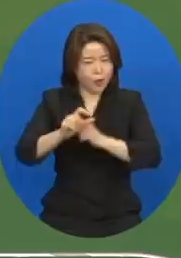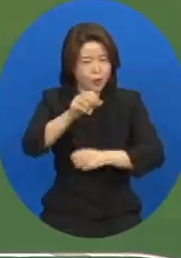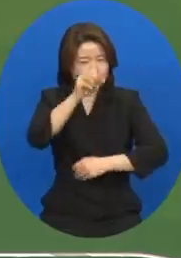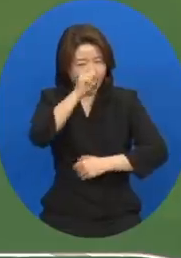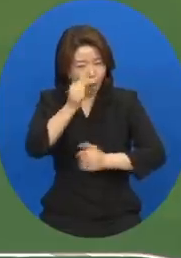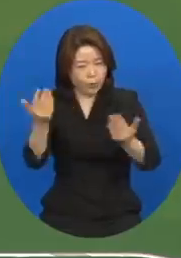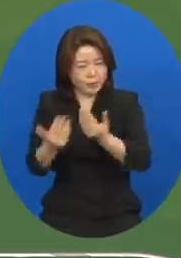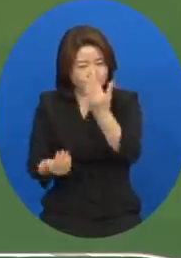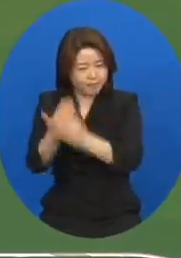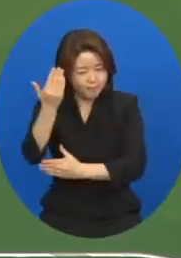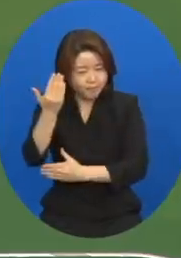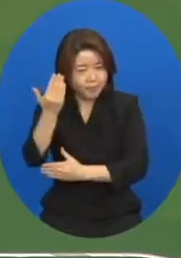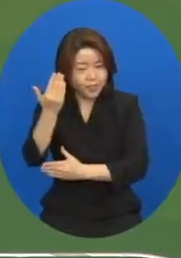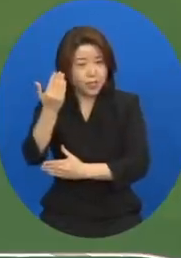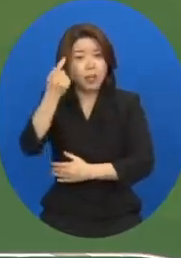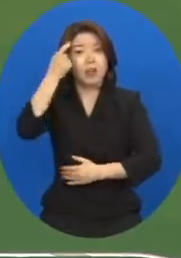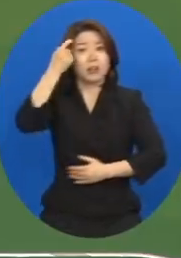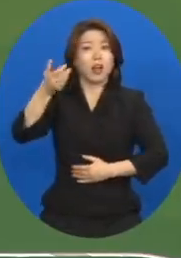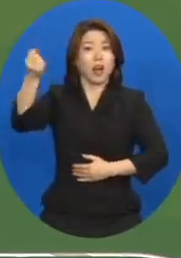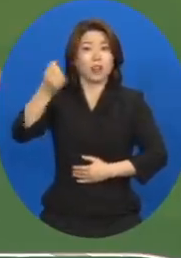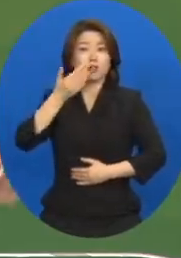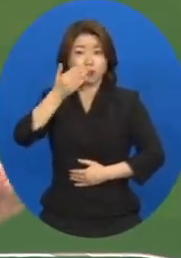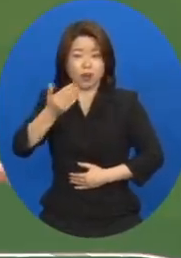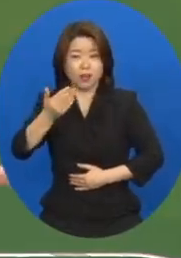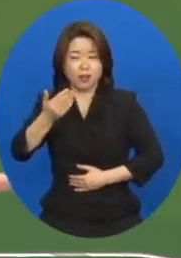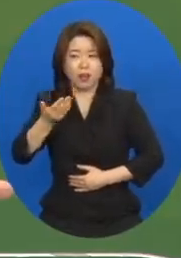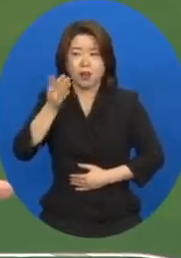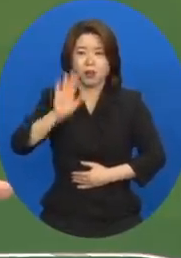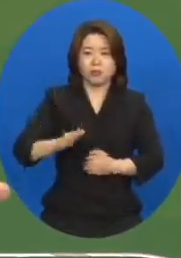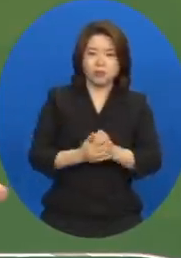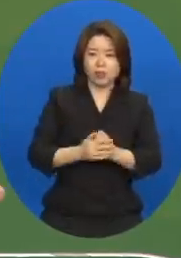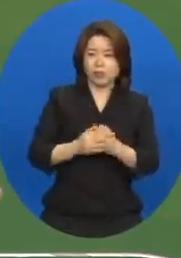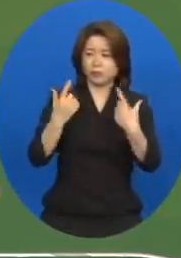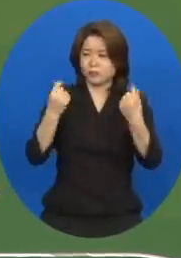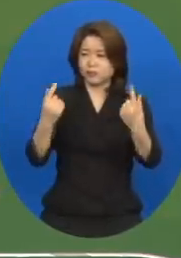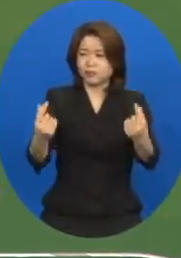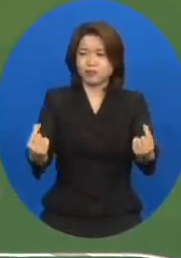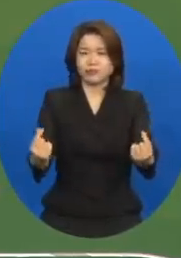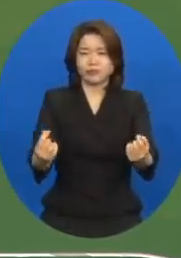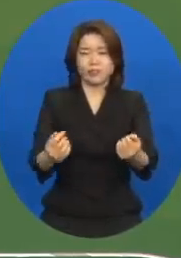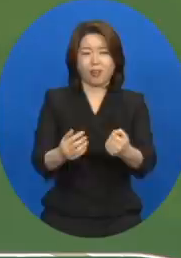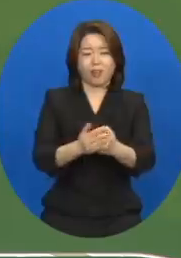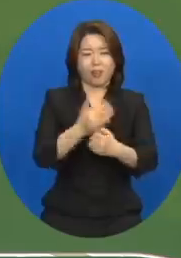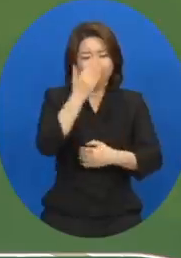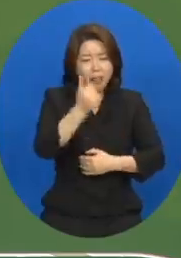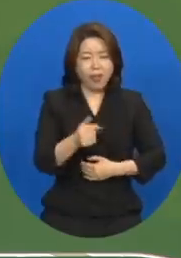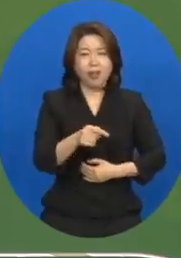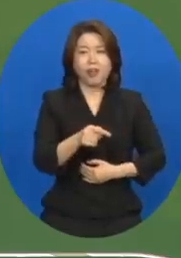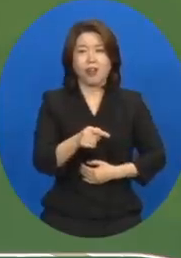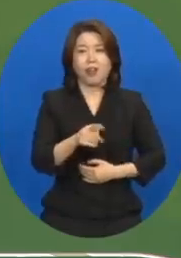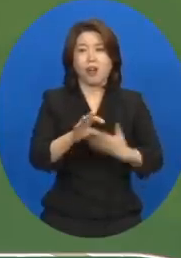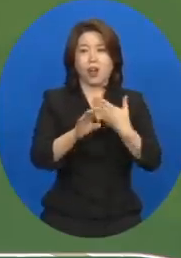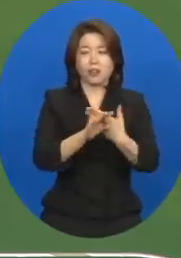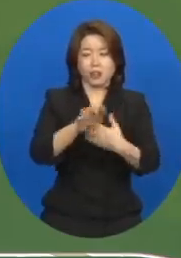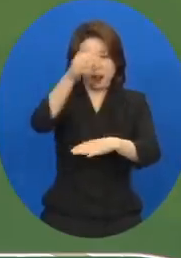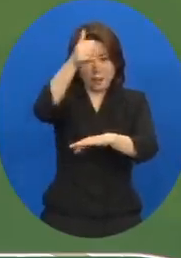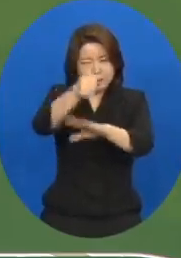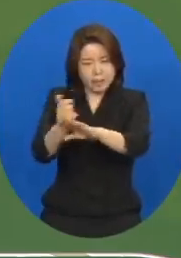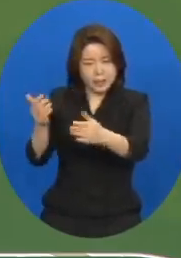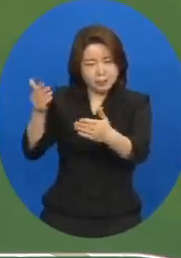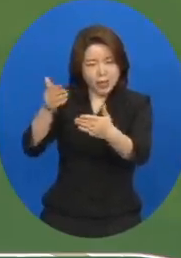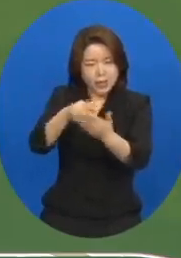일어났겠구나 그럴만한데 아무런 변화가 없다면 정말 끝까지 그렇게 가야